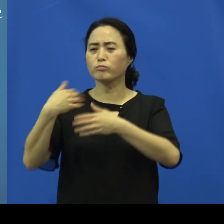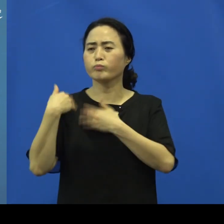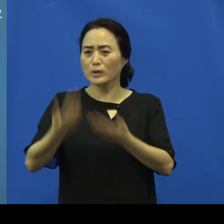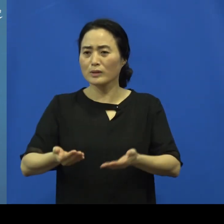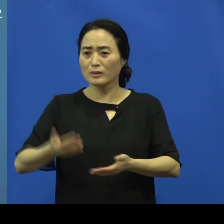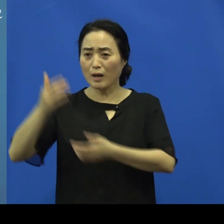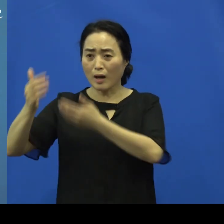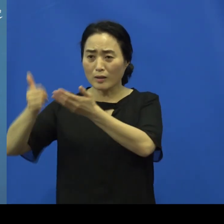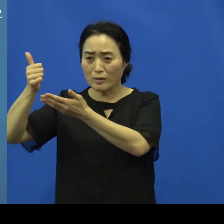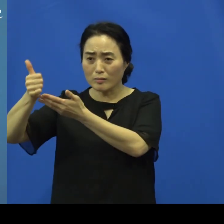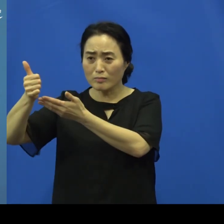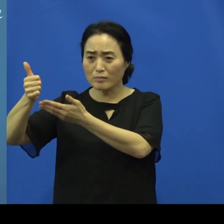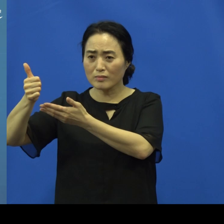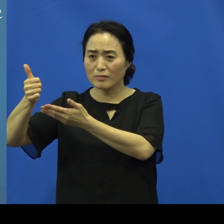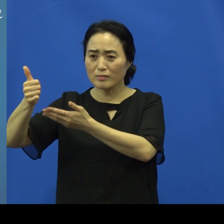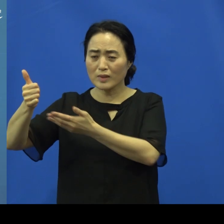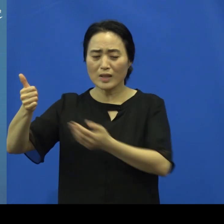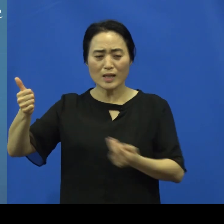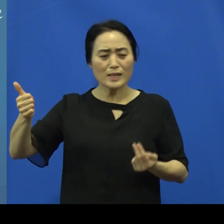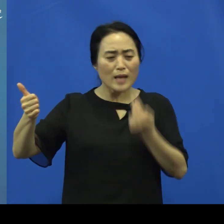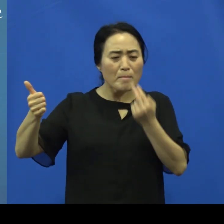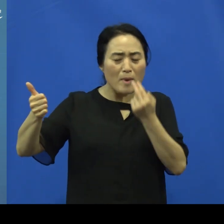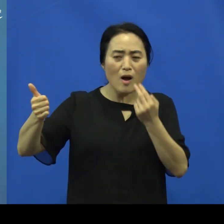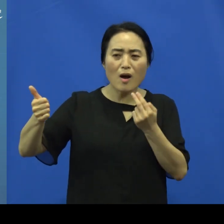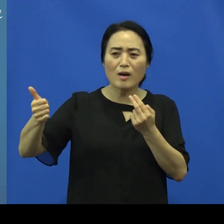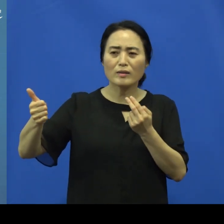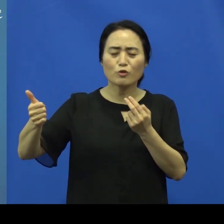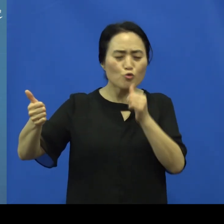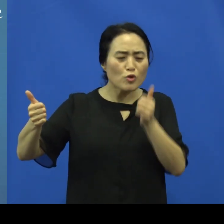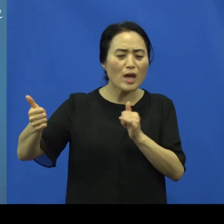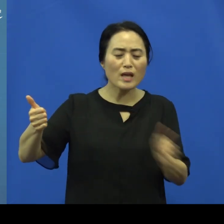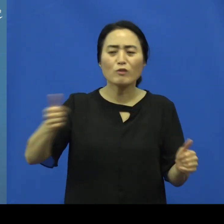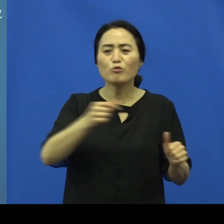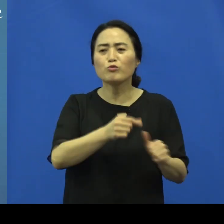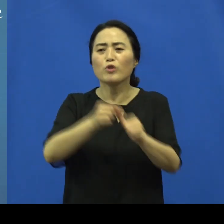한 생명을 살려내기 위해서 하나님이 치르신 그 값비싼 대가죠.